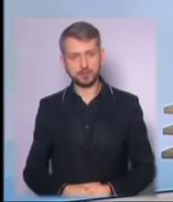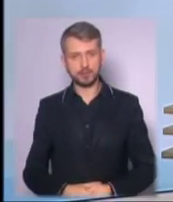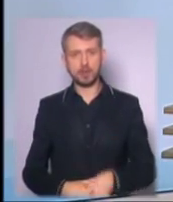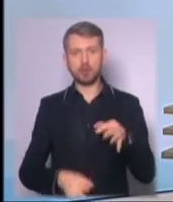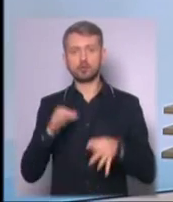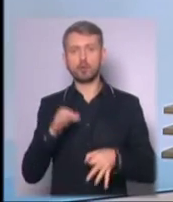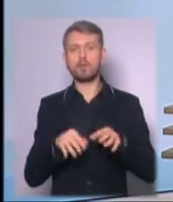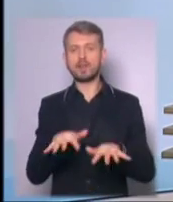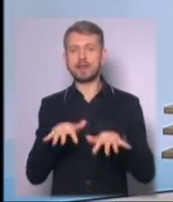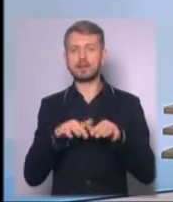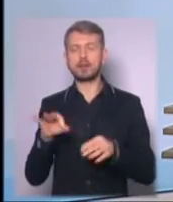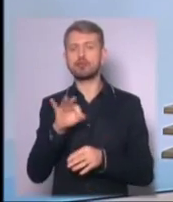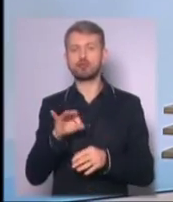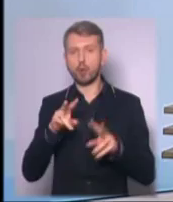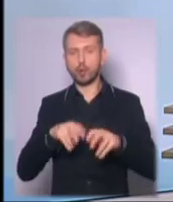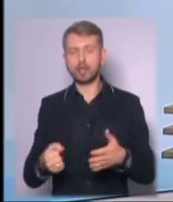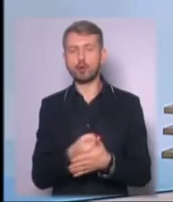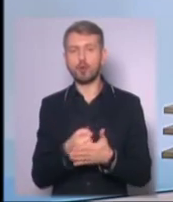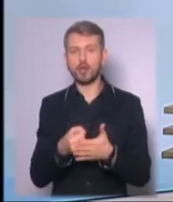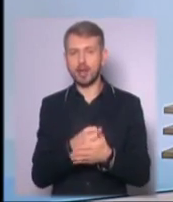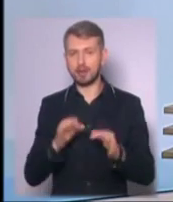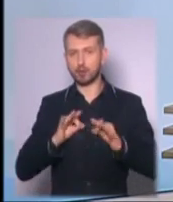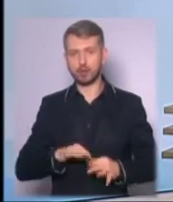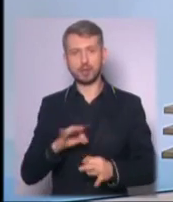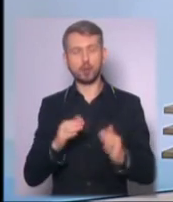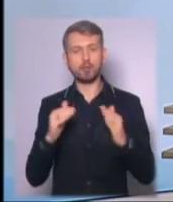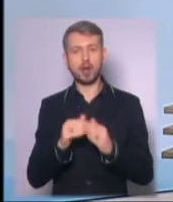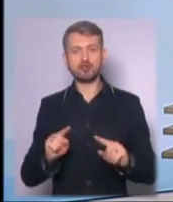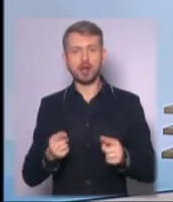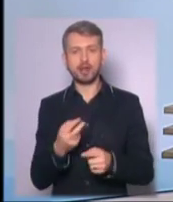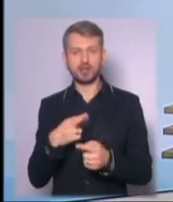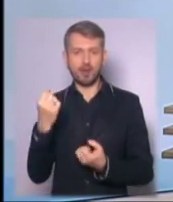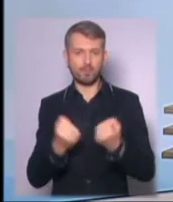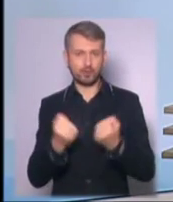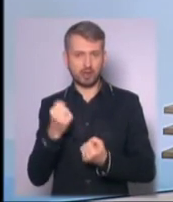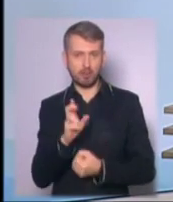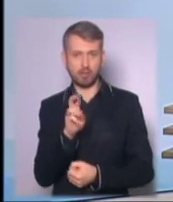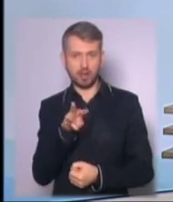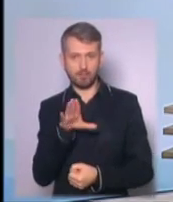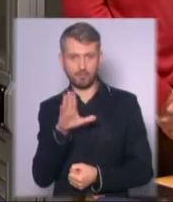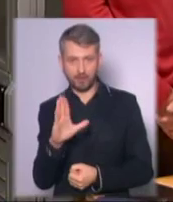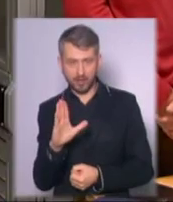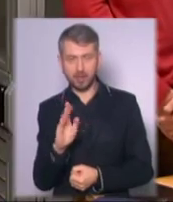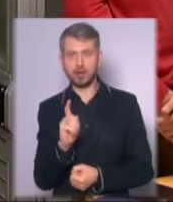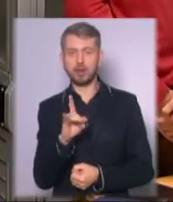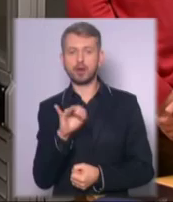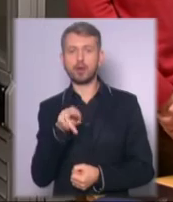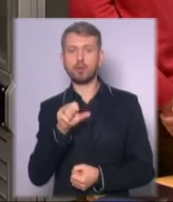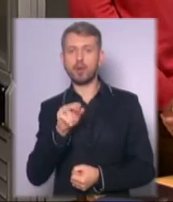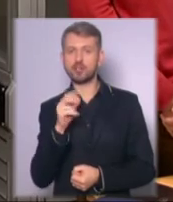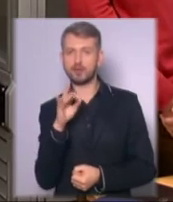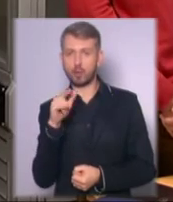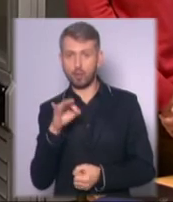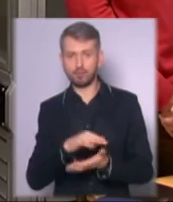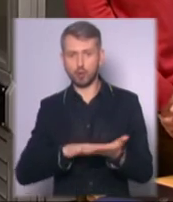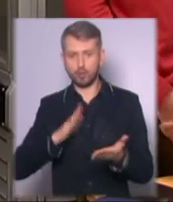Судове засідання щодо розгляду клопотання прокуратури про домашній арешт для водія сумнозвісного БМВ Ростислава Хропачевського продовжиться завтра.